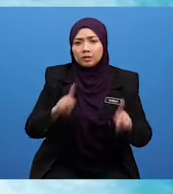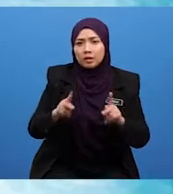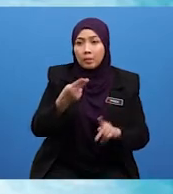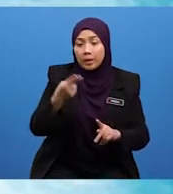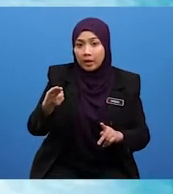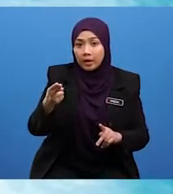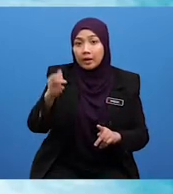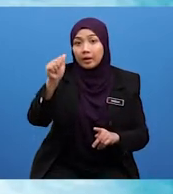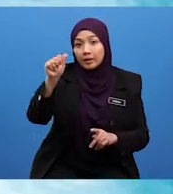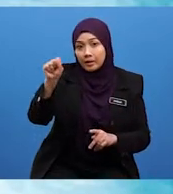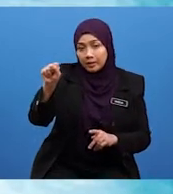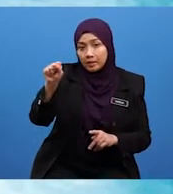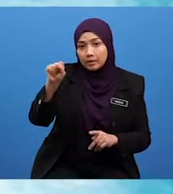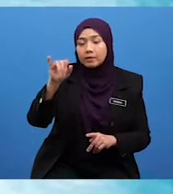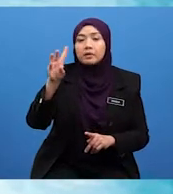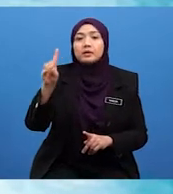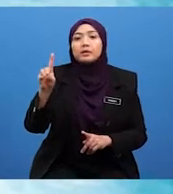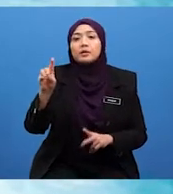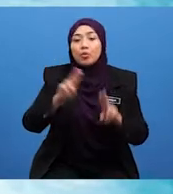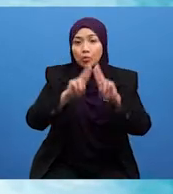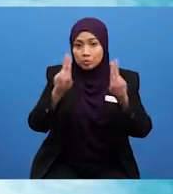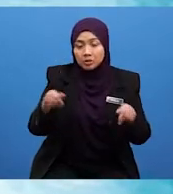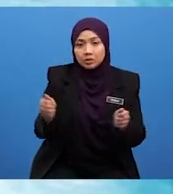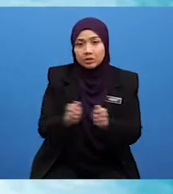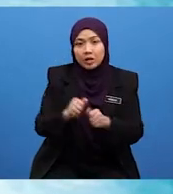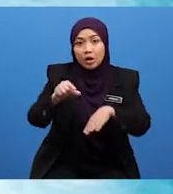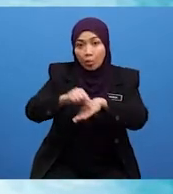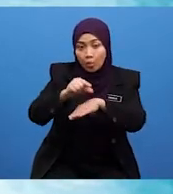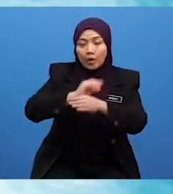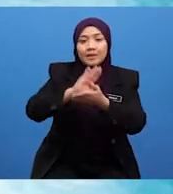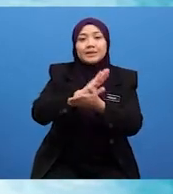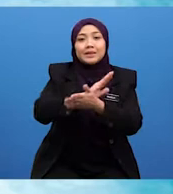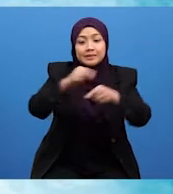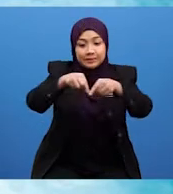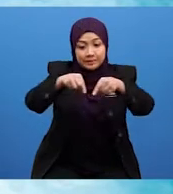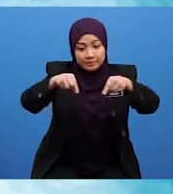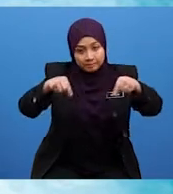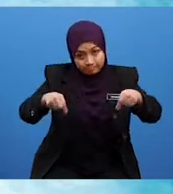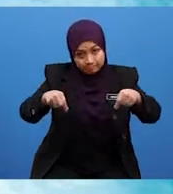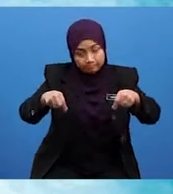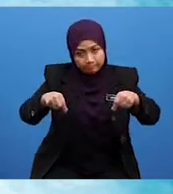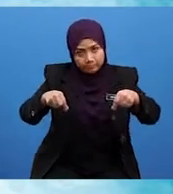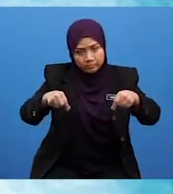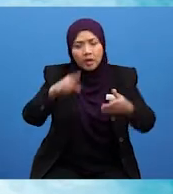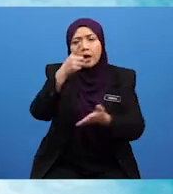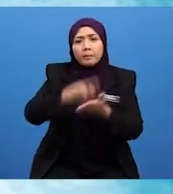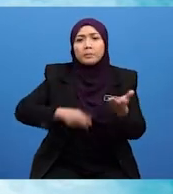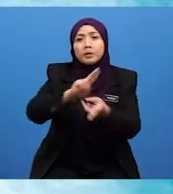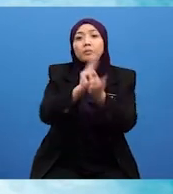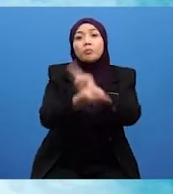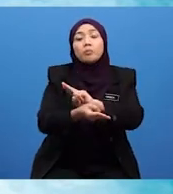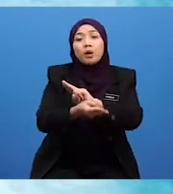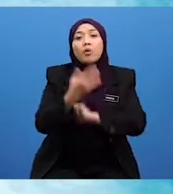Jika bahan berasid diuji dengan menggunakan kertas litmus, nyatakan perubahan